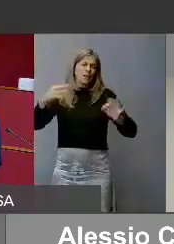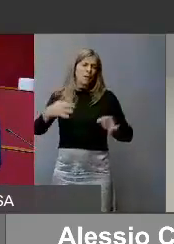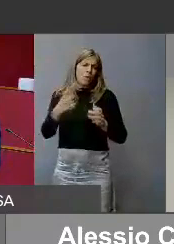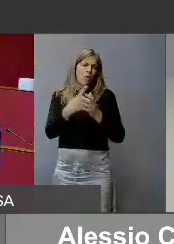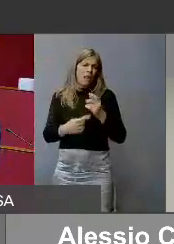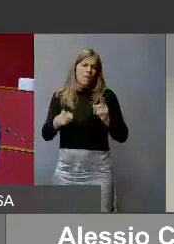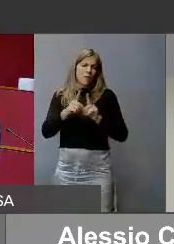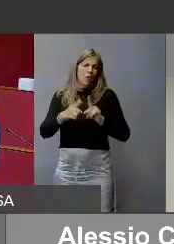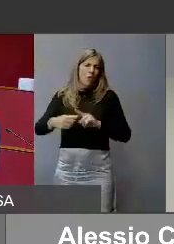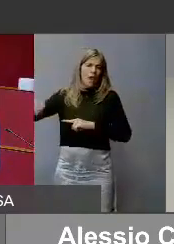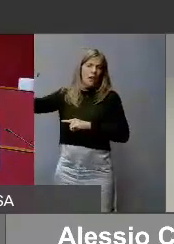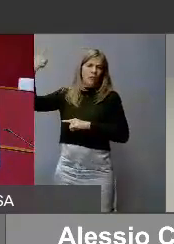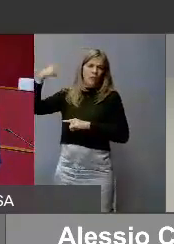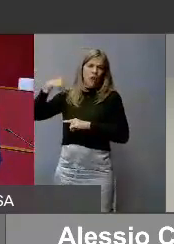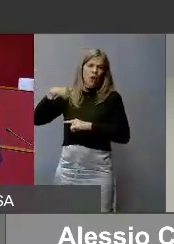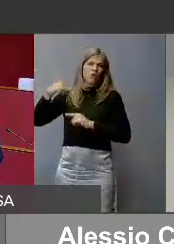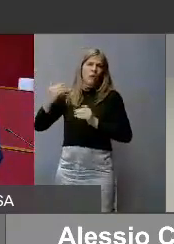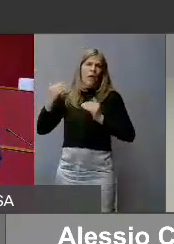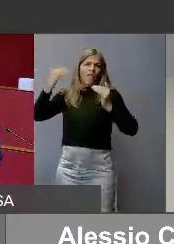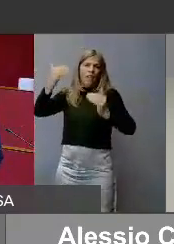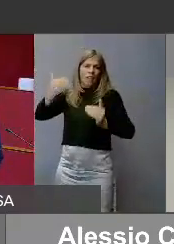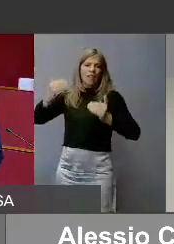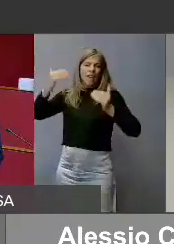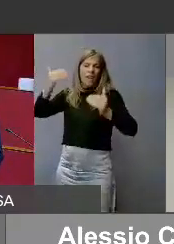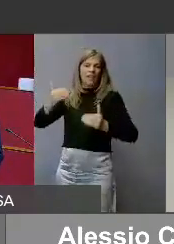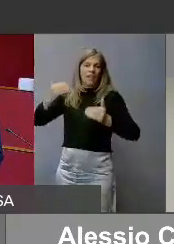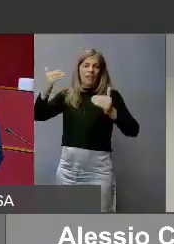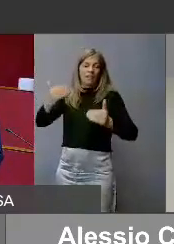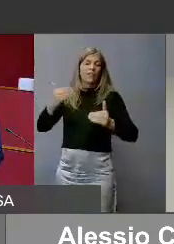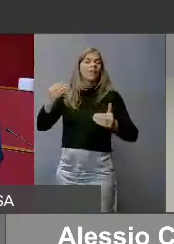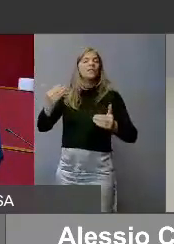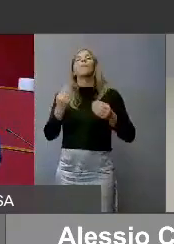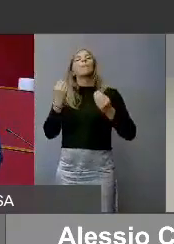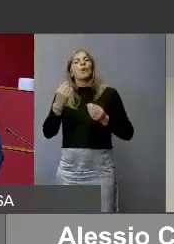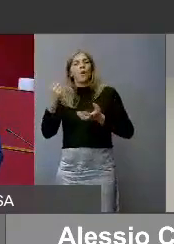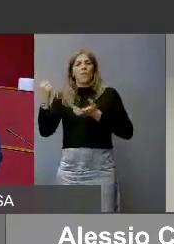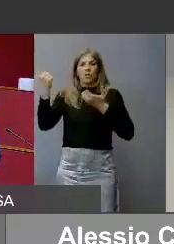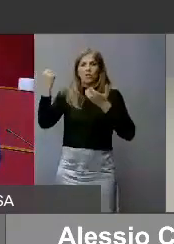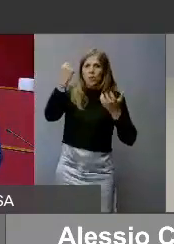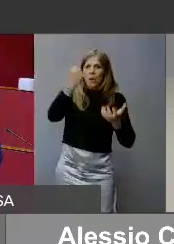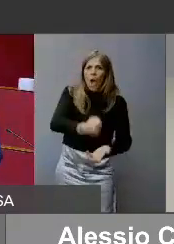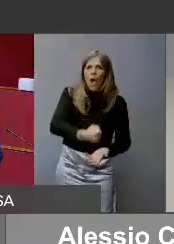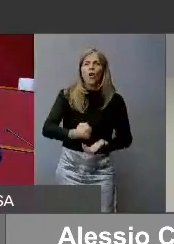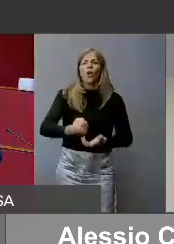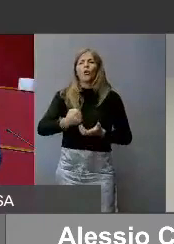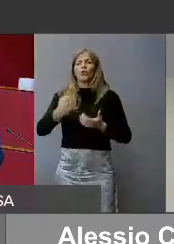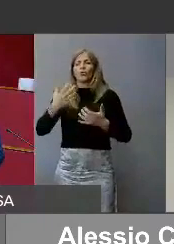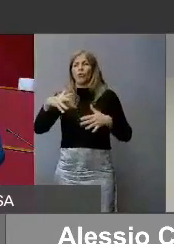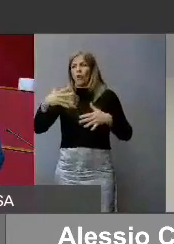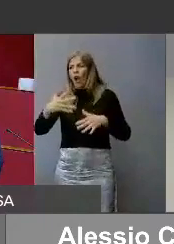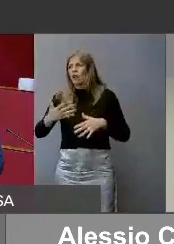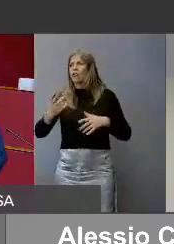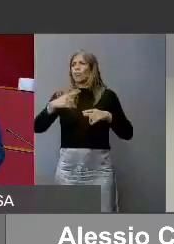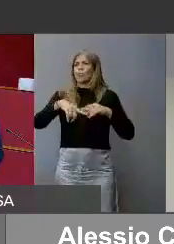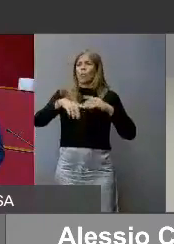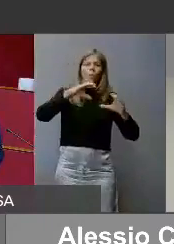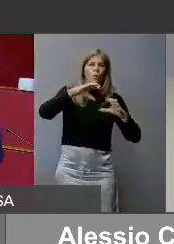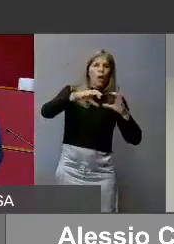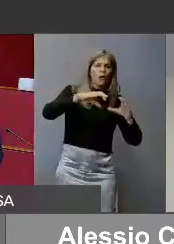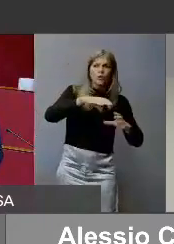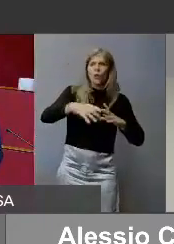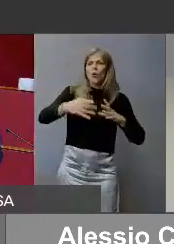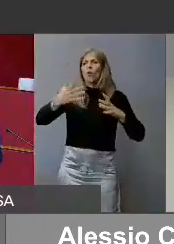quanto diremo che le regioni già ma nel 2028 come mai nonostante gli investimenti fatti anche in comunicazione e non solo